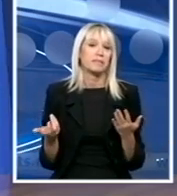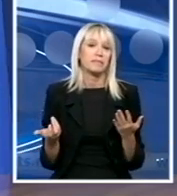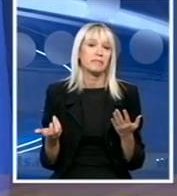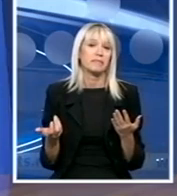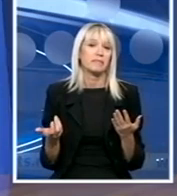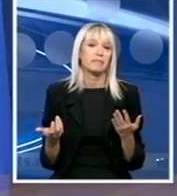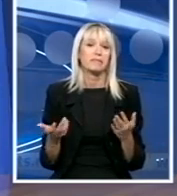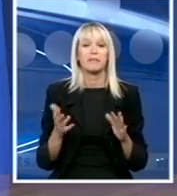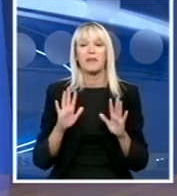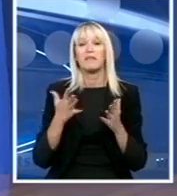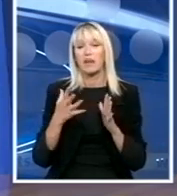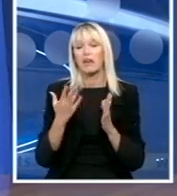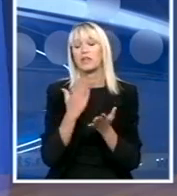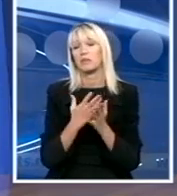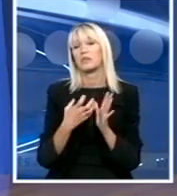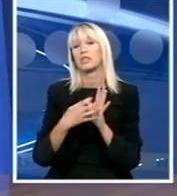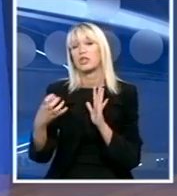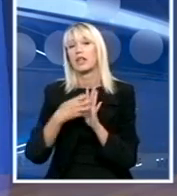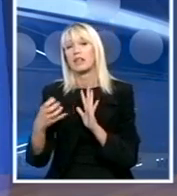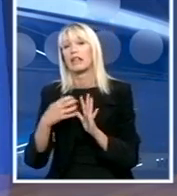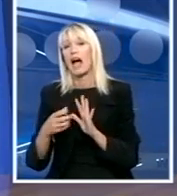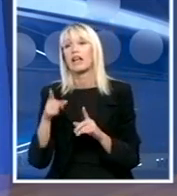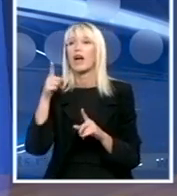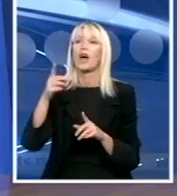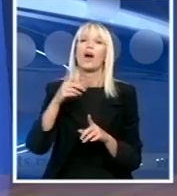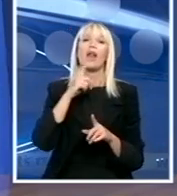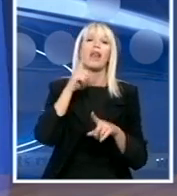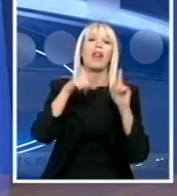bit će verovatno i dalje prisutne. Neko će tvrditi da su njegove maske